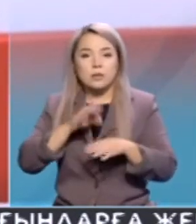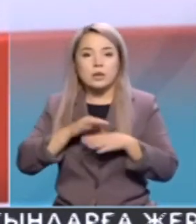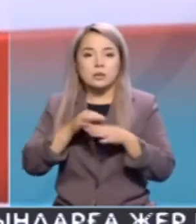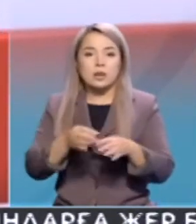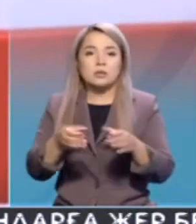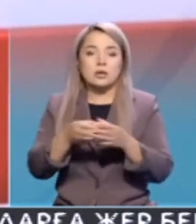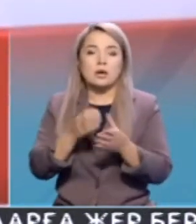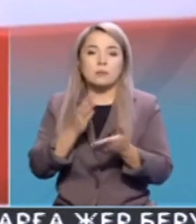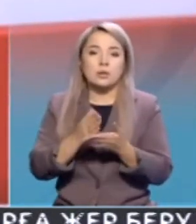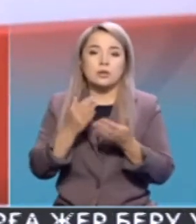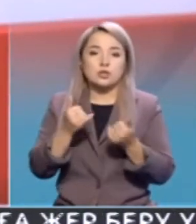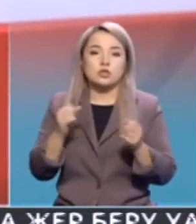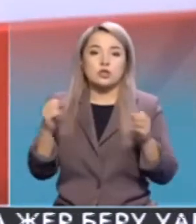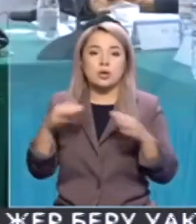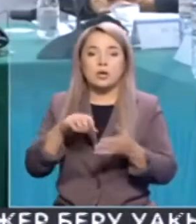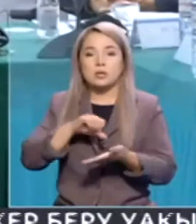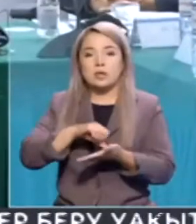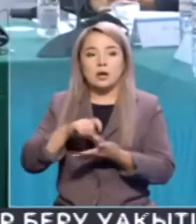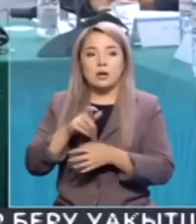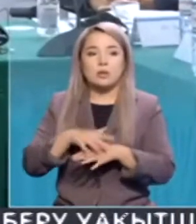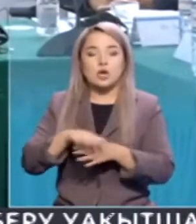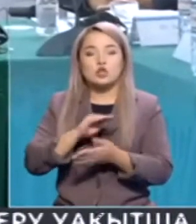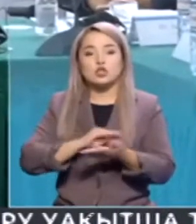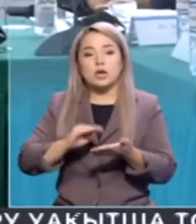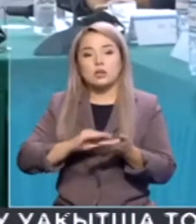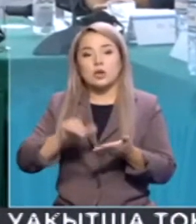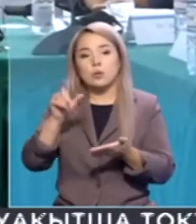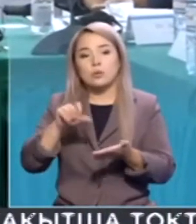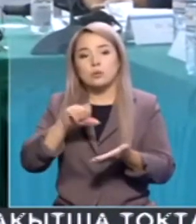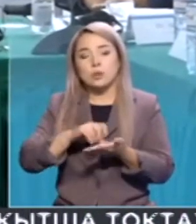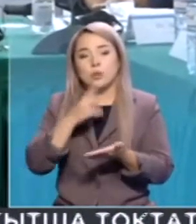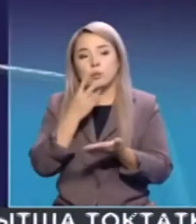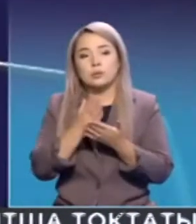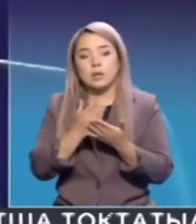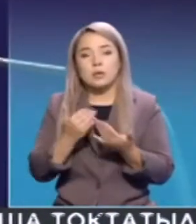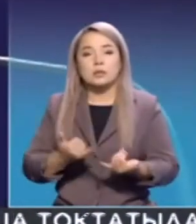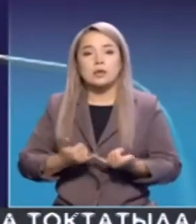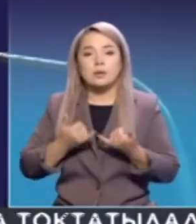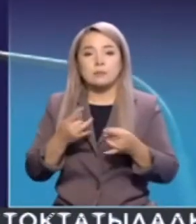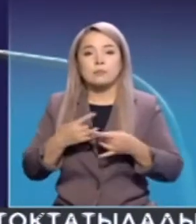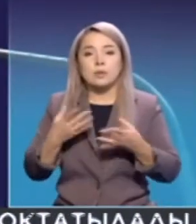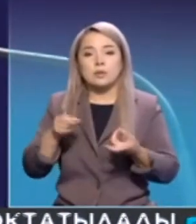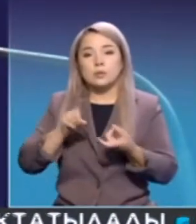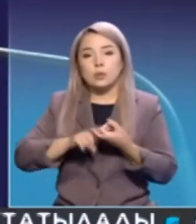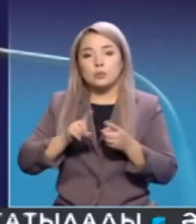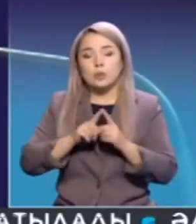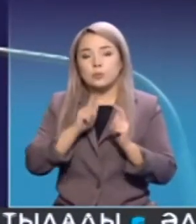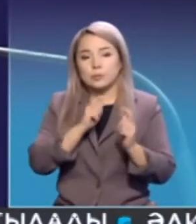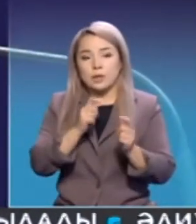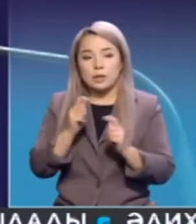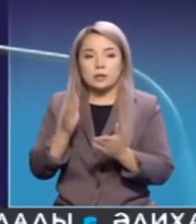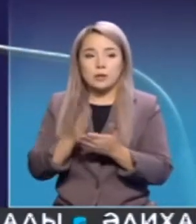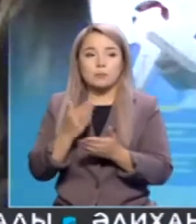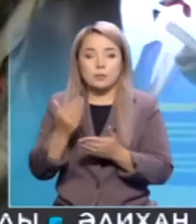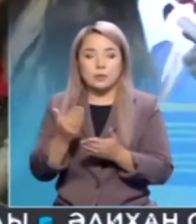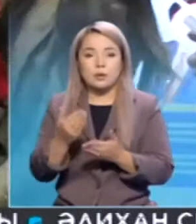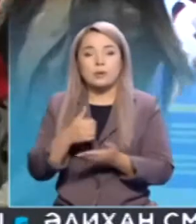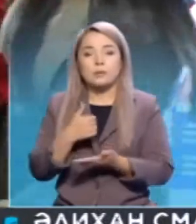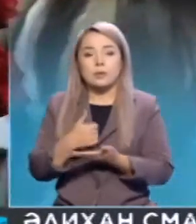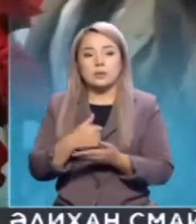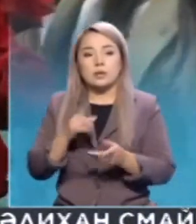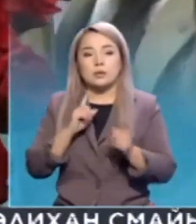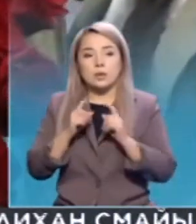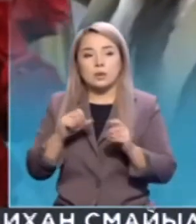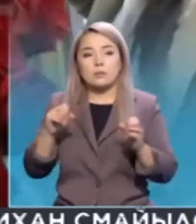өтті. Жиынның салтанатты ашылуында халық жазушысына құрмет көрсетіліп, мерейтойына орай сыйлықтар табысталды. Басқосуға